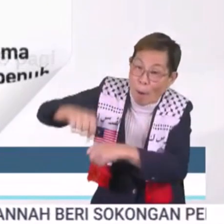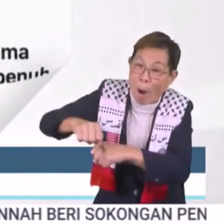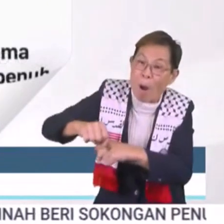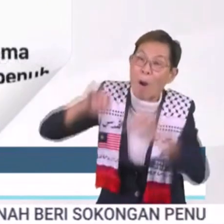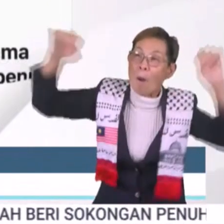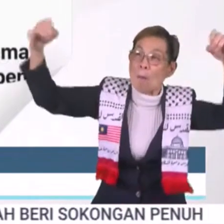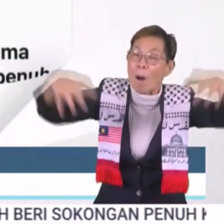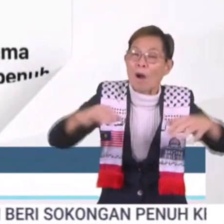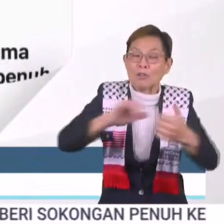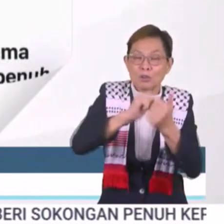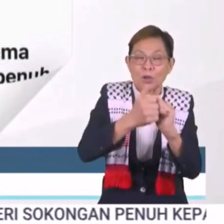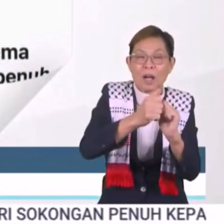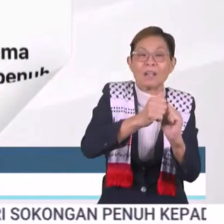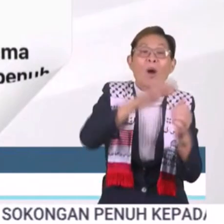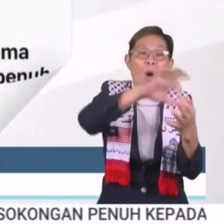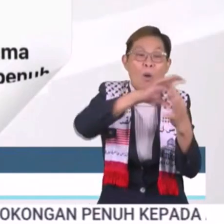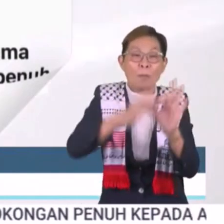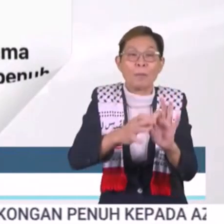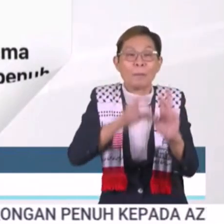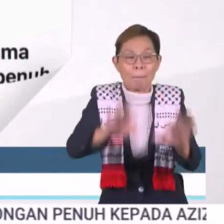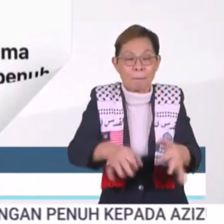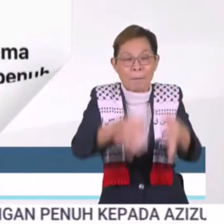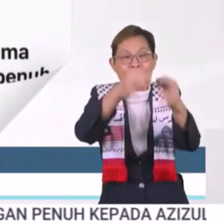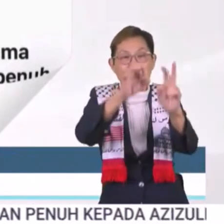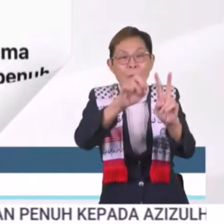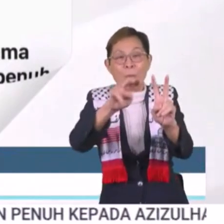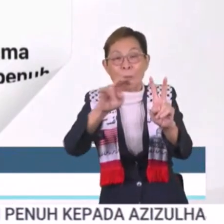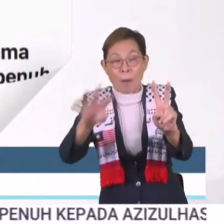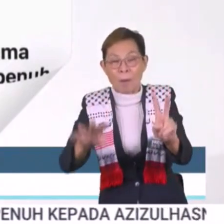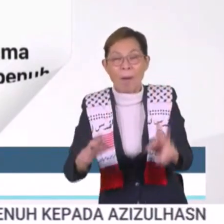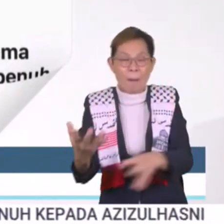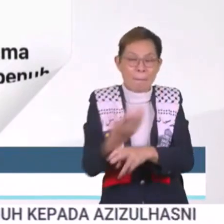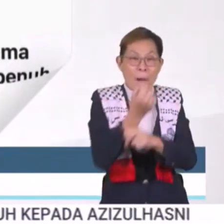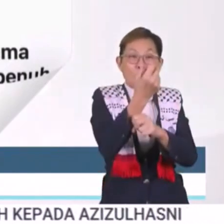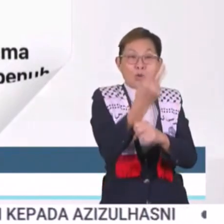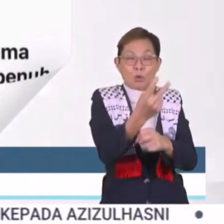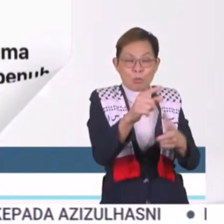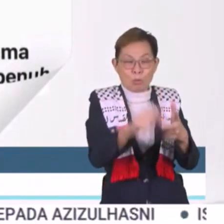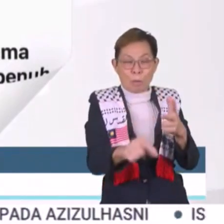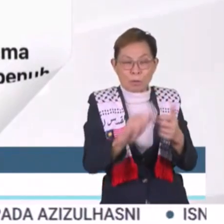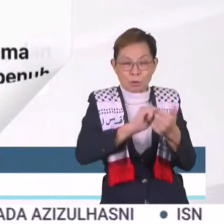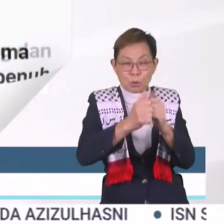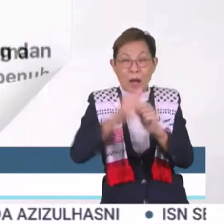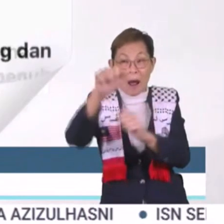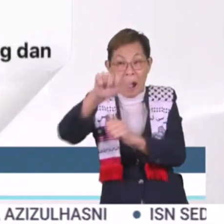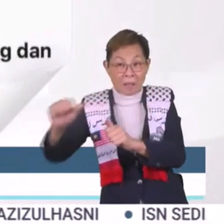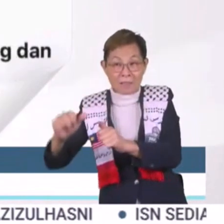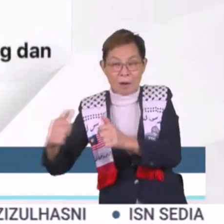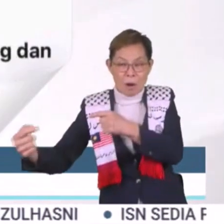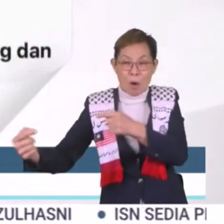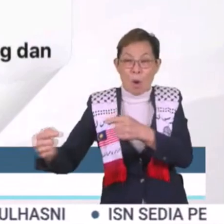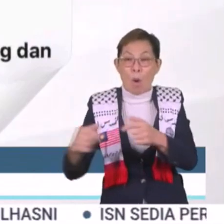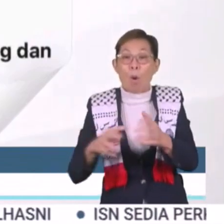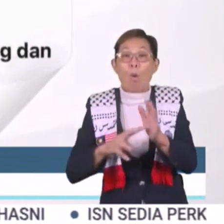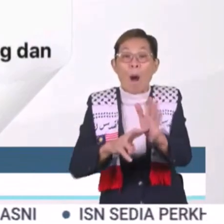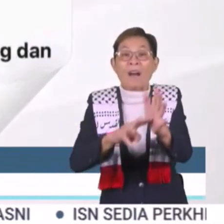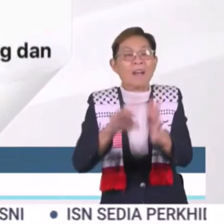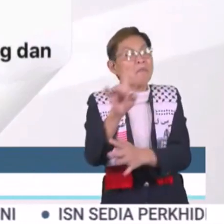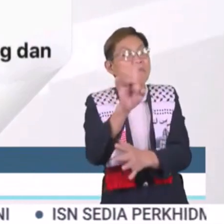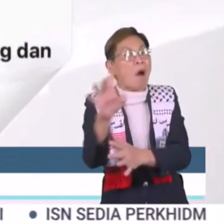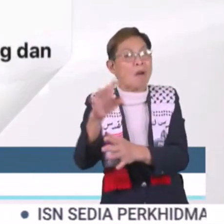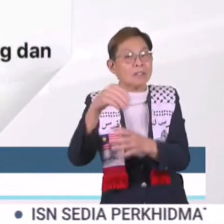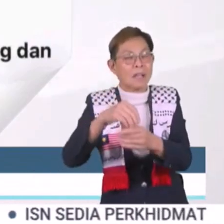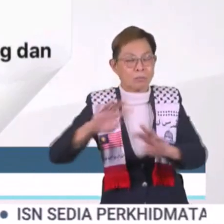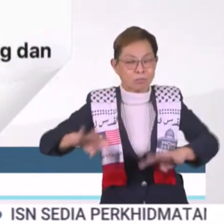Sukan Olimpik Paris 2024. Shah Firdaus, pemenang dua pingat gangsa Sukan Asia, akan beraksi sebagai wakil tunggal Malaysia